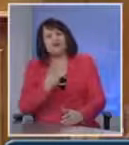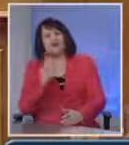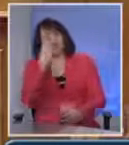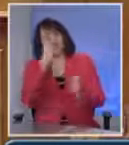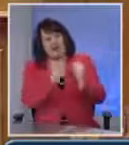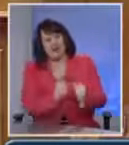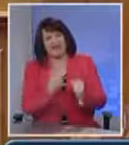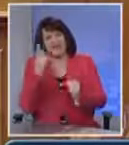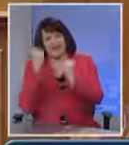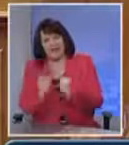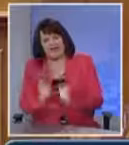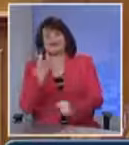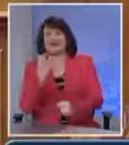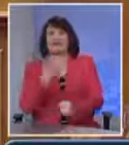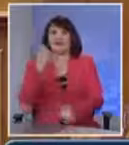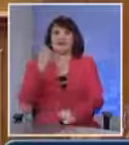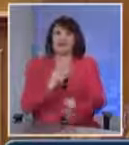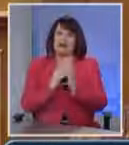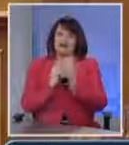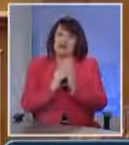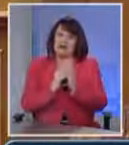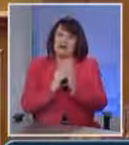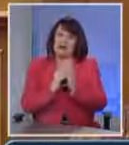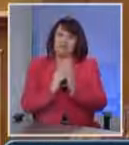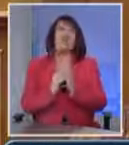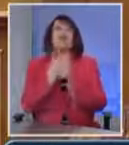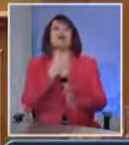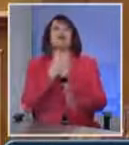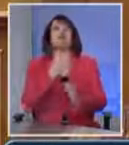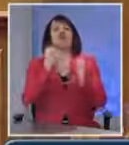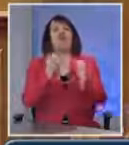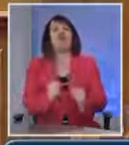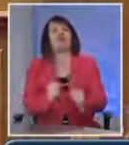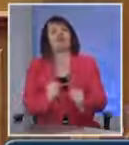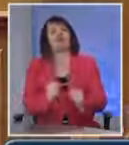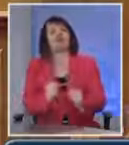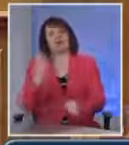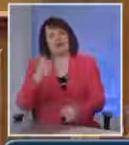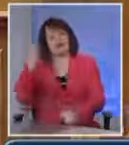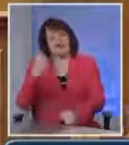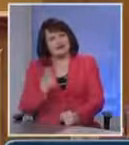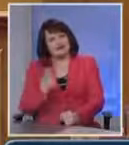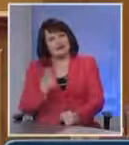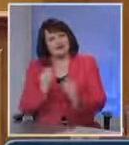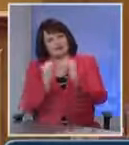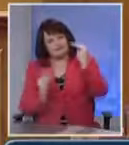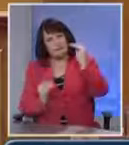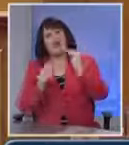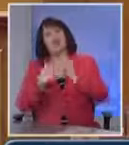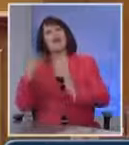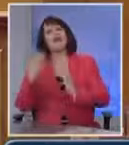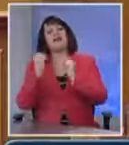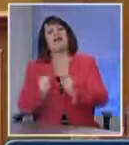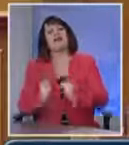με 40% να έχει ένα προβάδισμα 20 εδρών. Με 30% να έχει ένα προβάδισμα 15